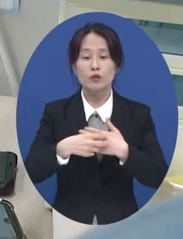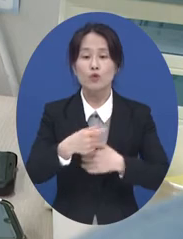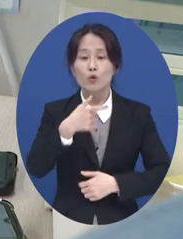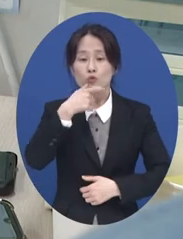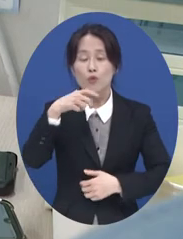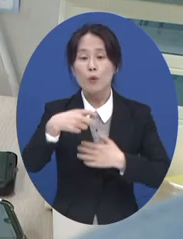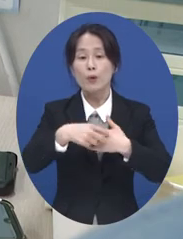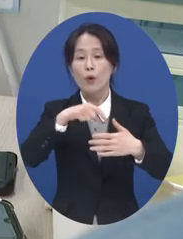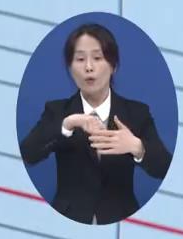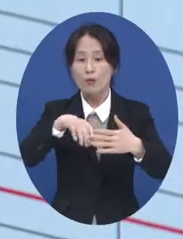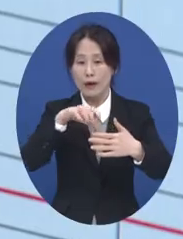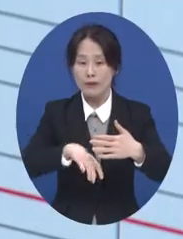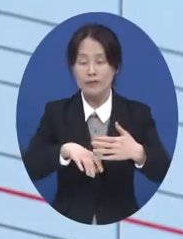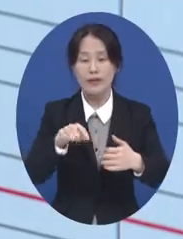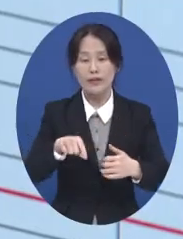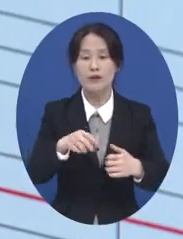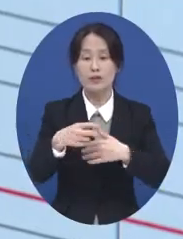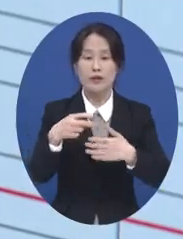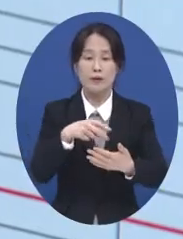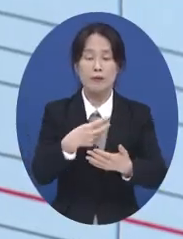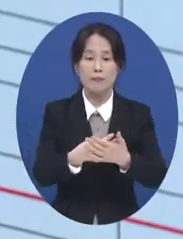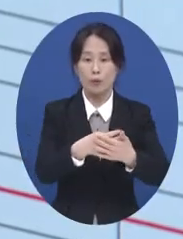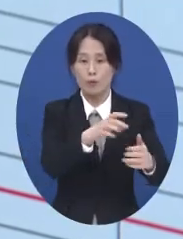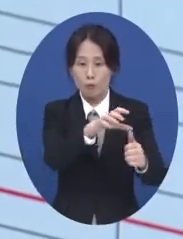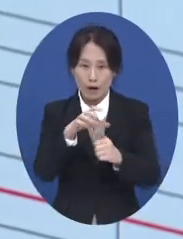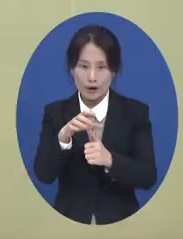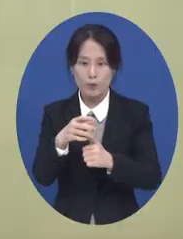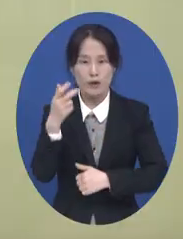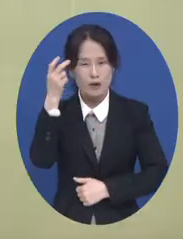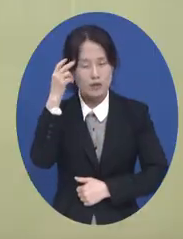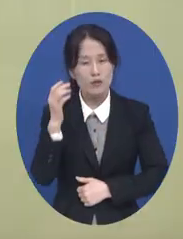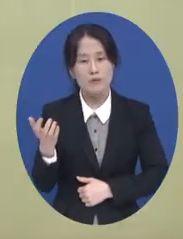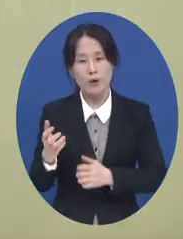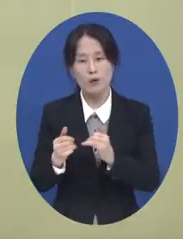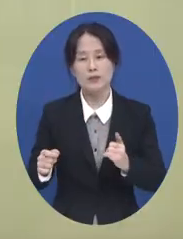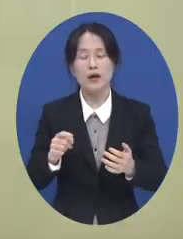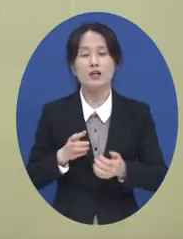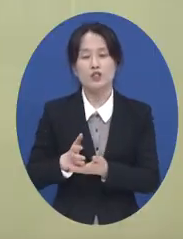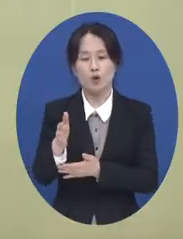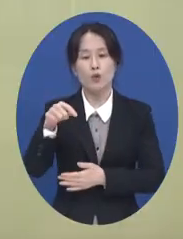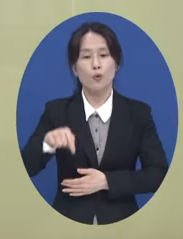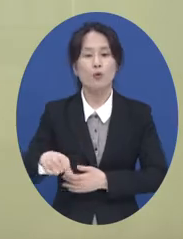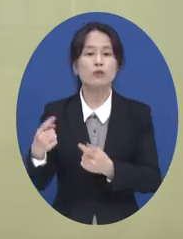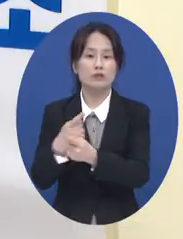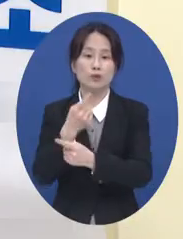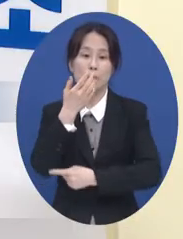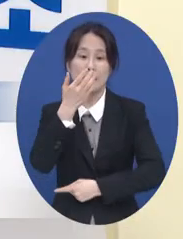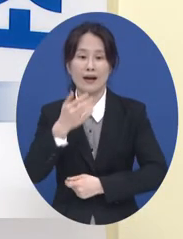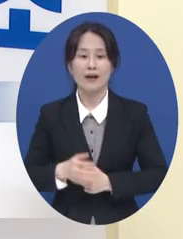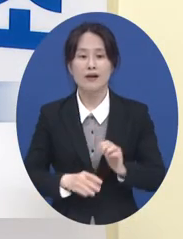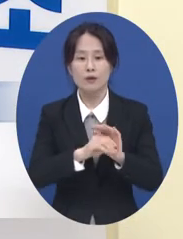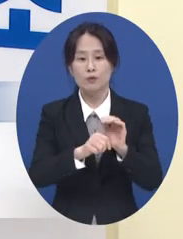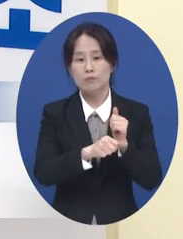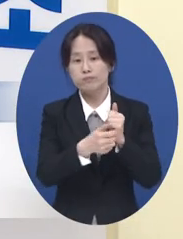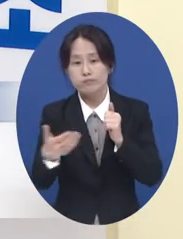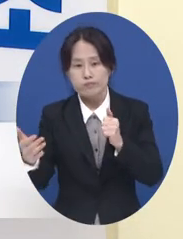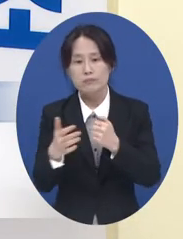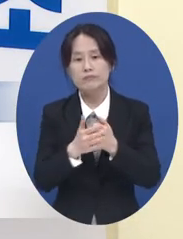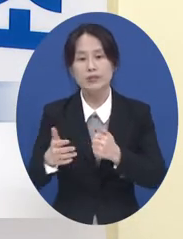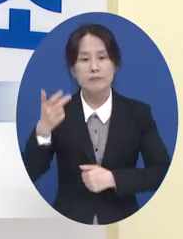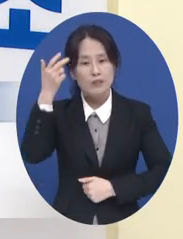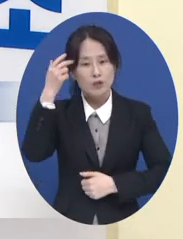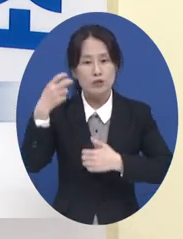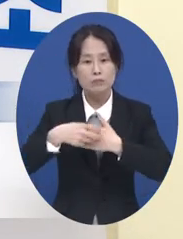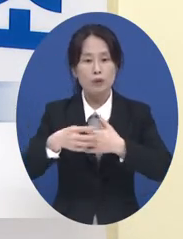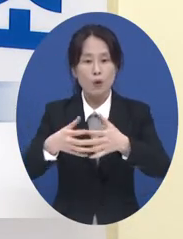경기도 의료원 수원병원 내 음압병동을 활용한 정신 응급 환자 전용 진료소입니다. 코로나19 확산으로